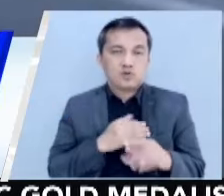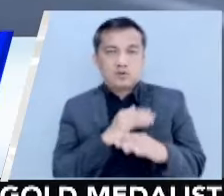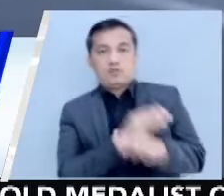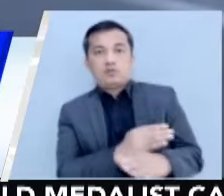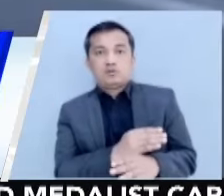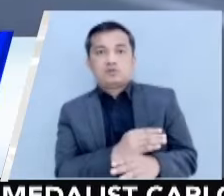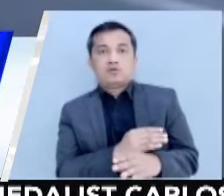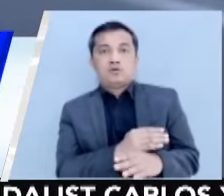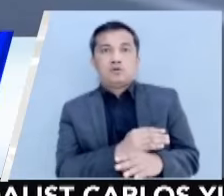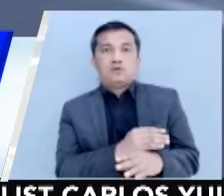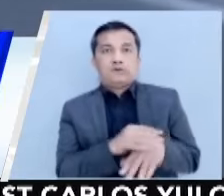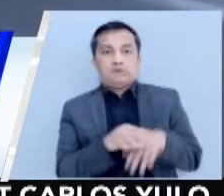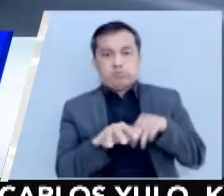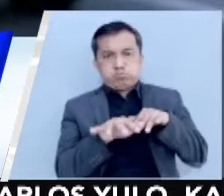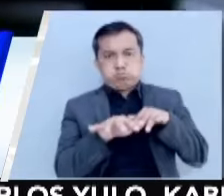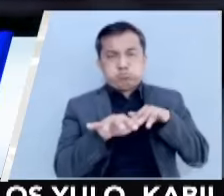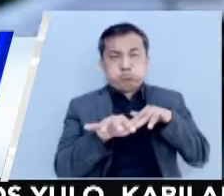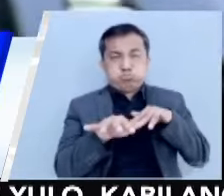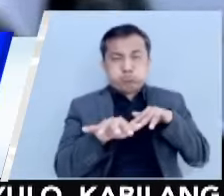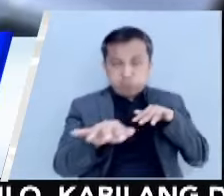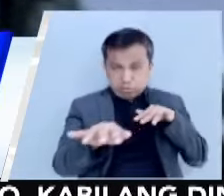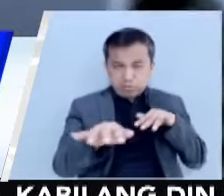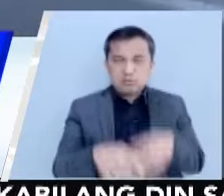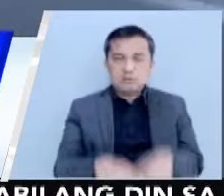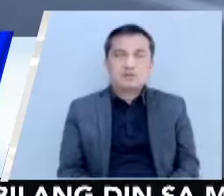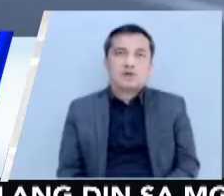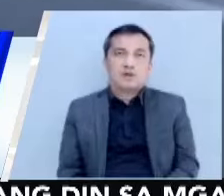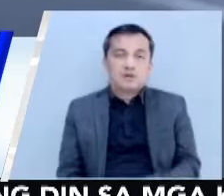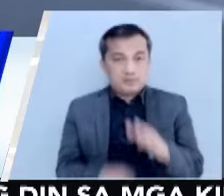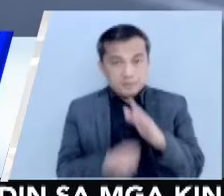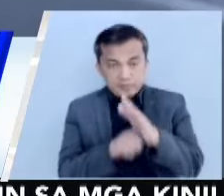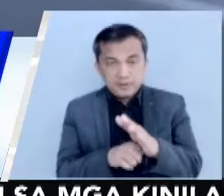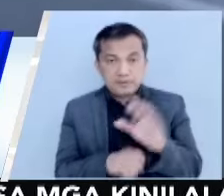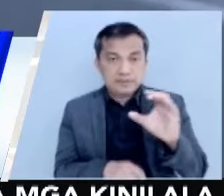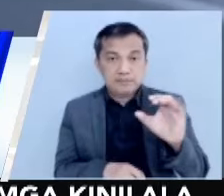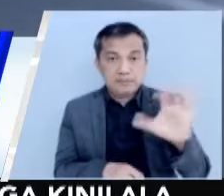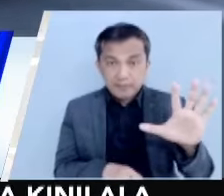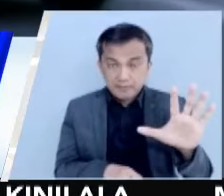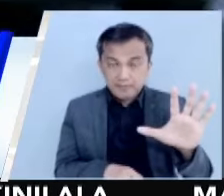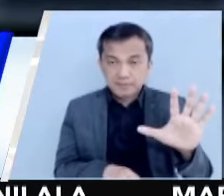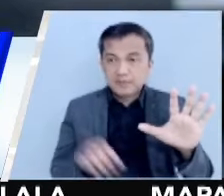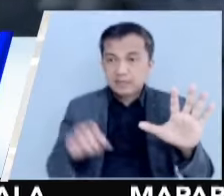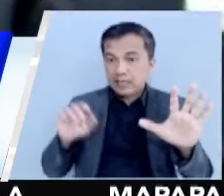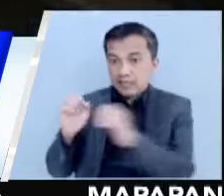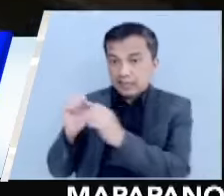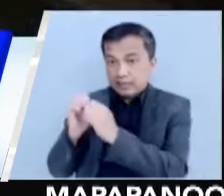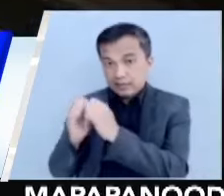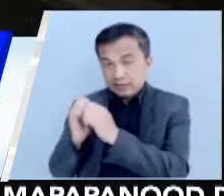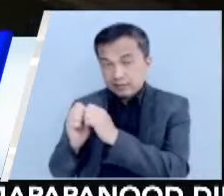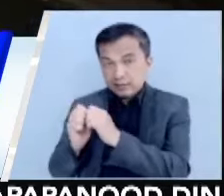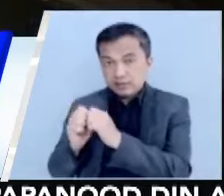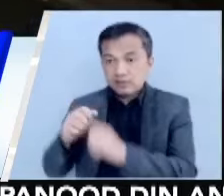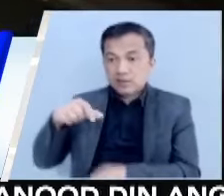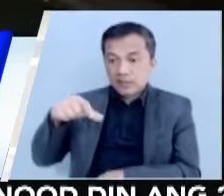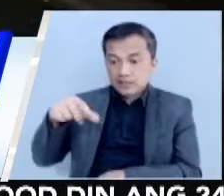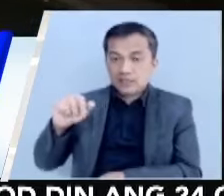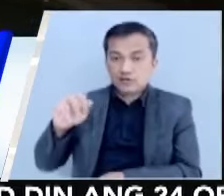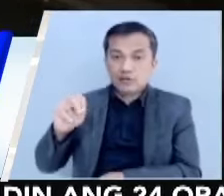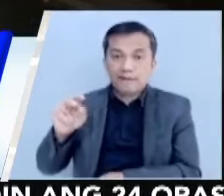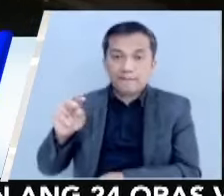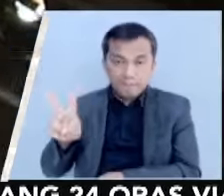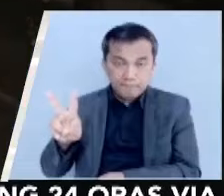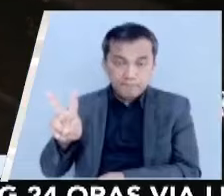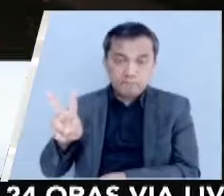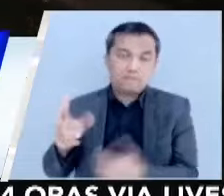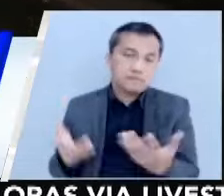medyo pabigat na traffic. Let's say, for example, sa C5, EDSA, Quezon Avenue. Bahagi rin ng